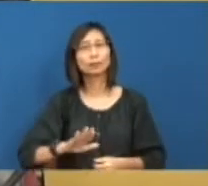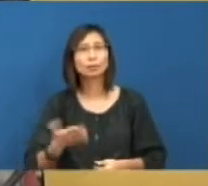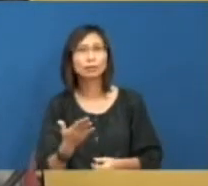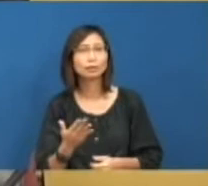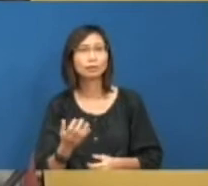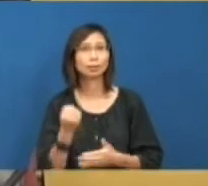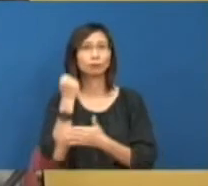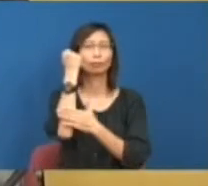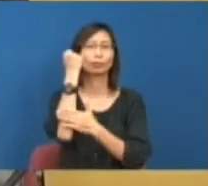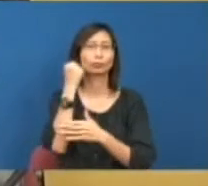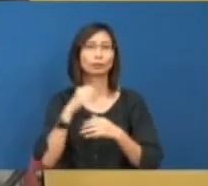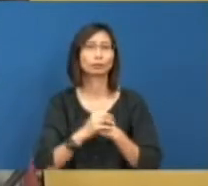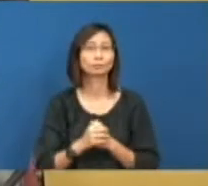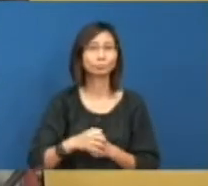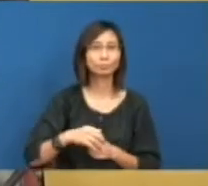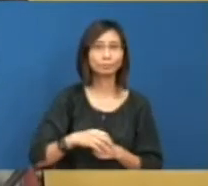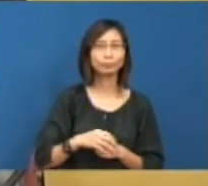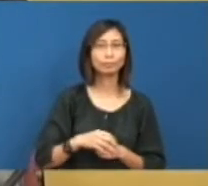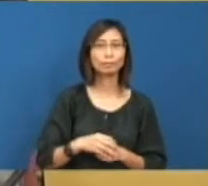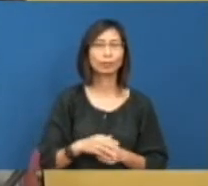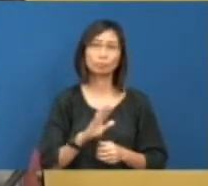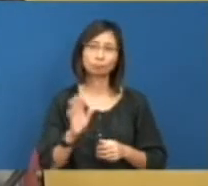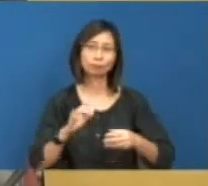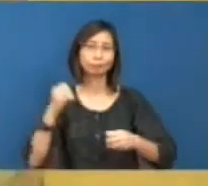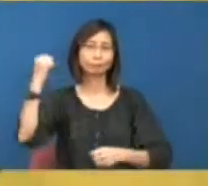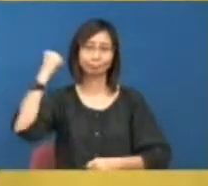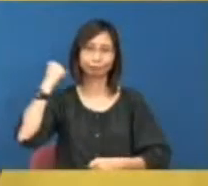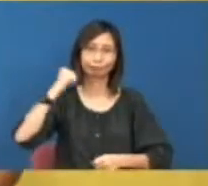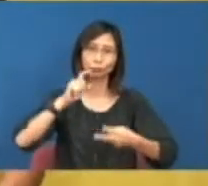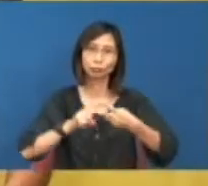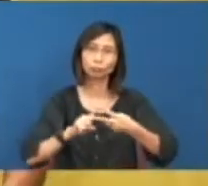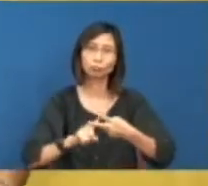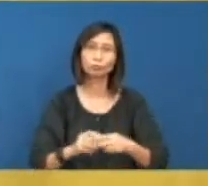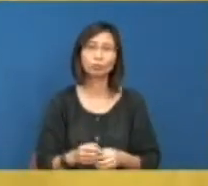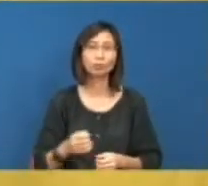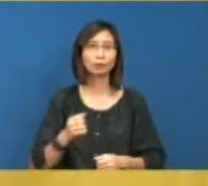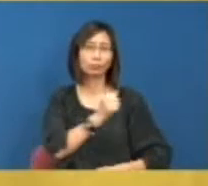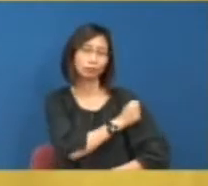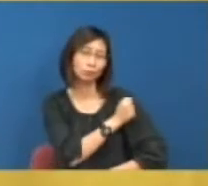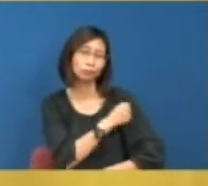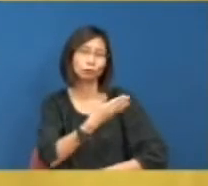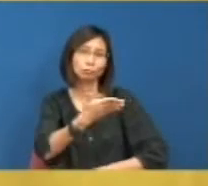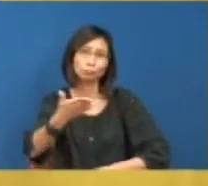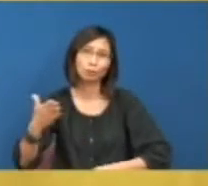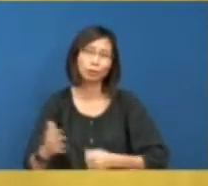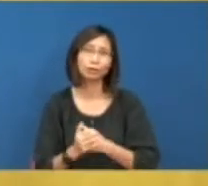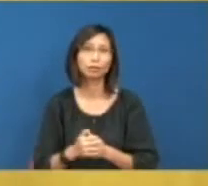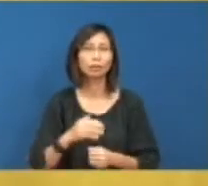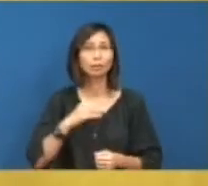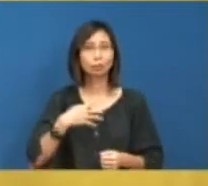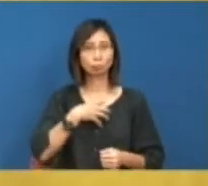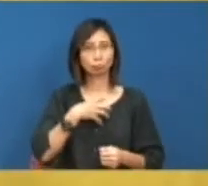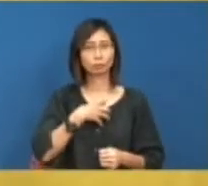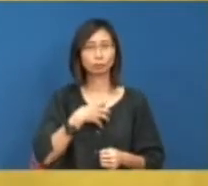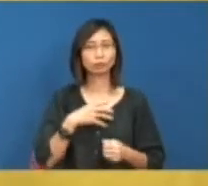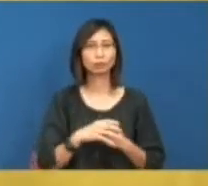亦都係，就算佢唔係勞工階級，唔係勞苦大眾，佢都係覺得呢個利益、呢個社會嘅管治權唔